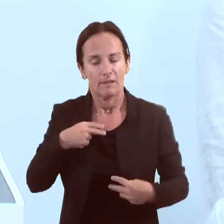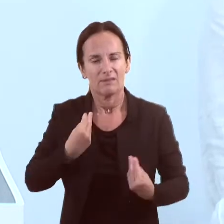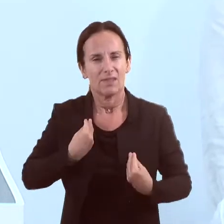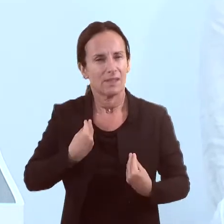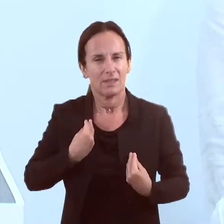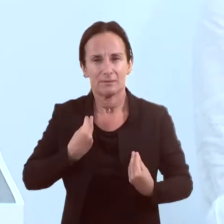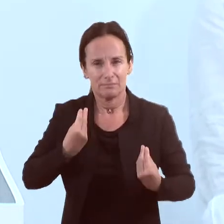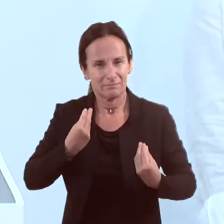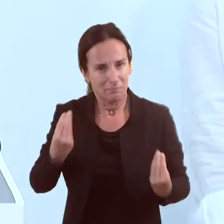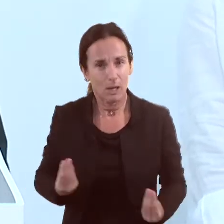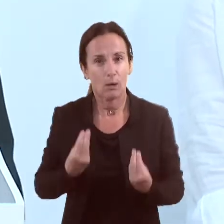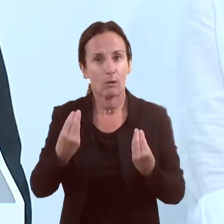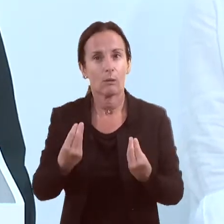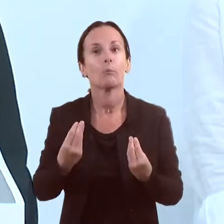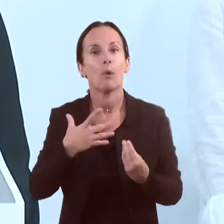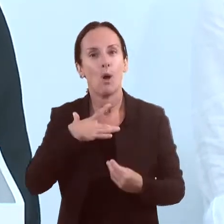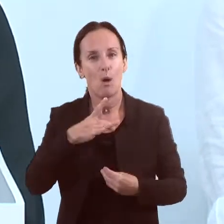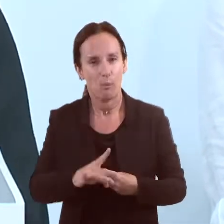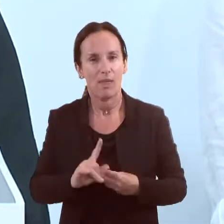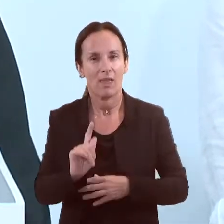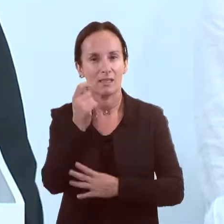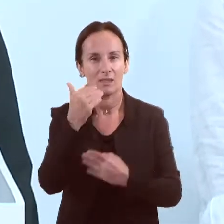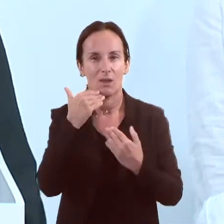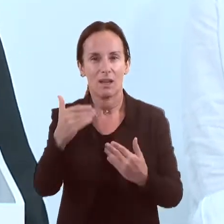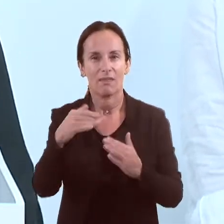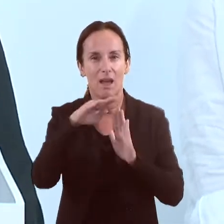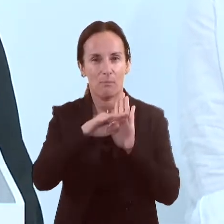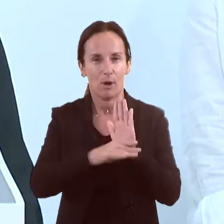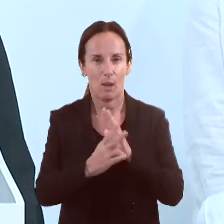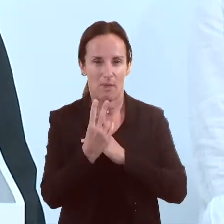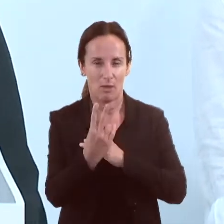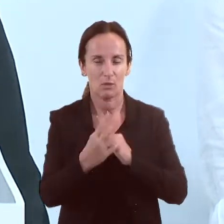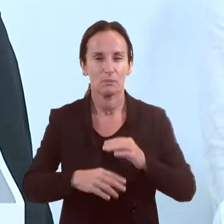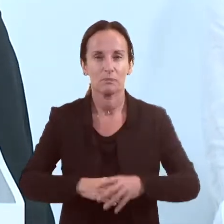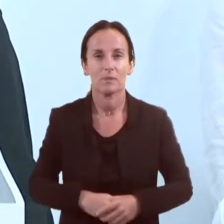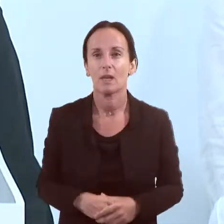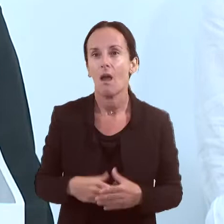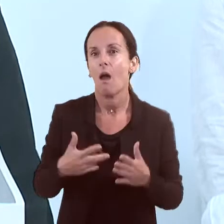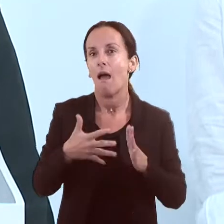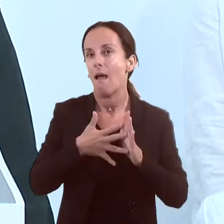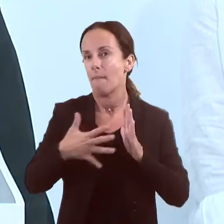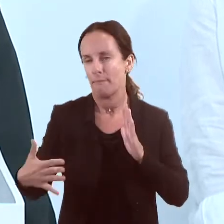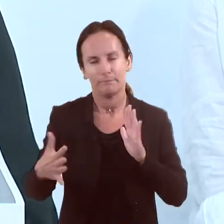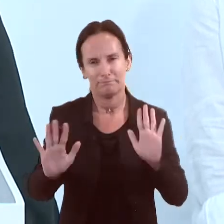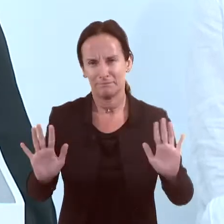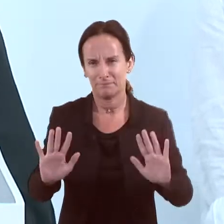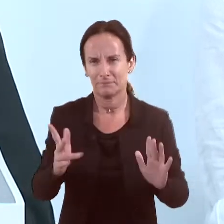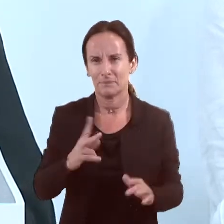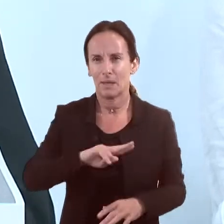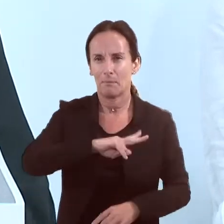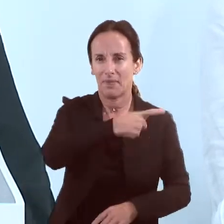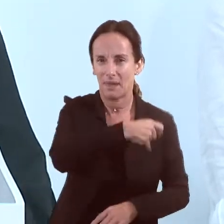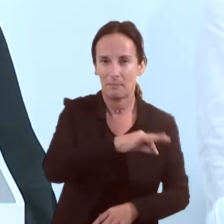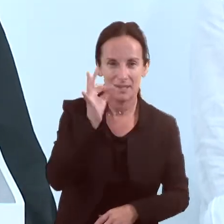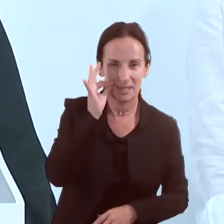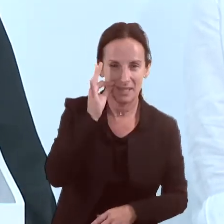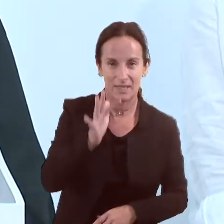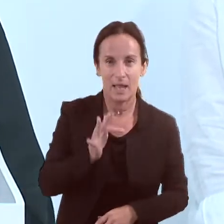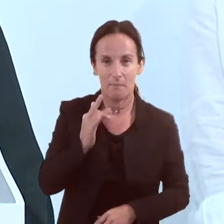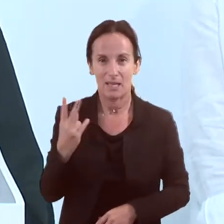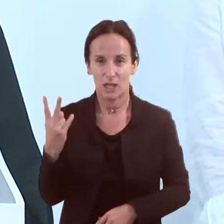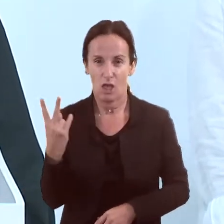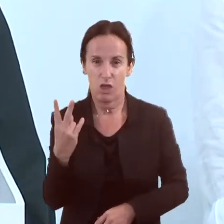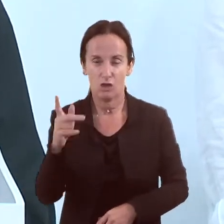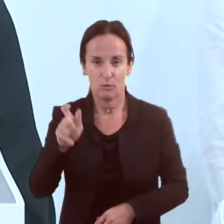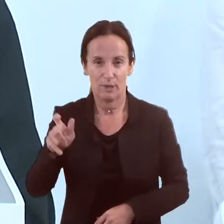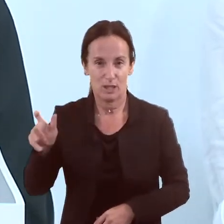amb aquests programes ho puguin fer. No m'ho vull entretenir més perquè crec que donarà molt més detalls tant la vicepresidenta com les dues persones que ens acompanyen, per